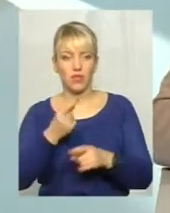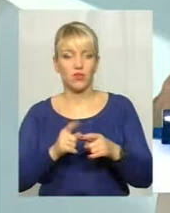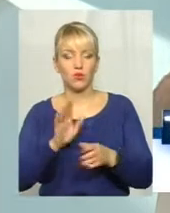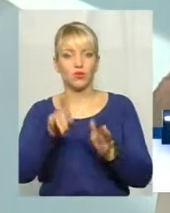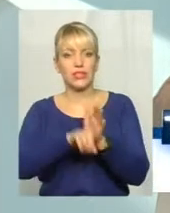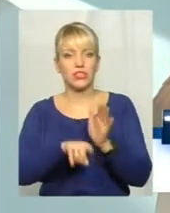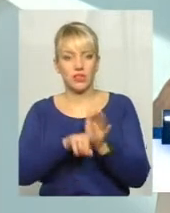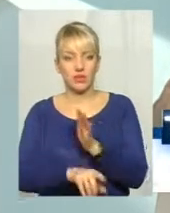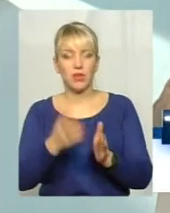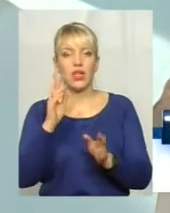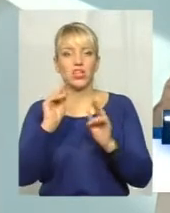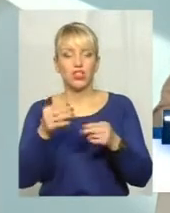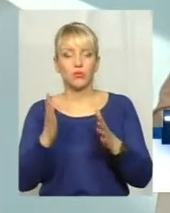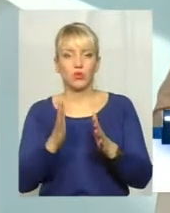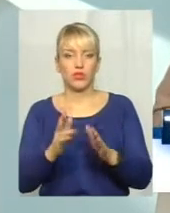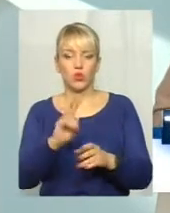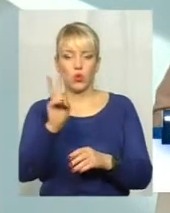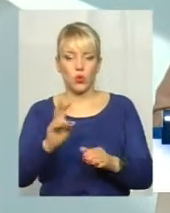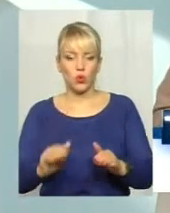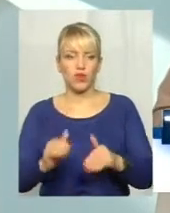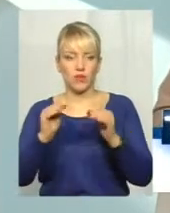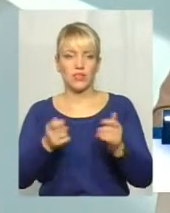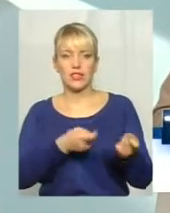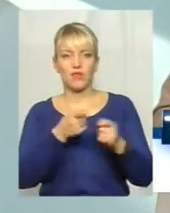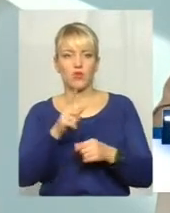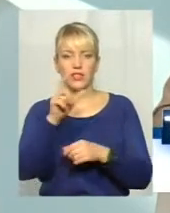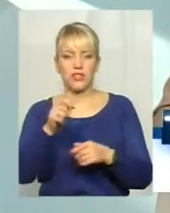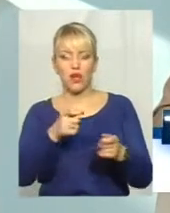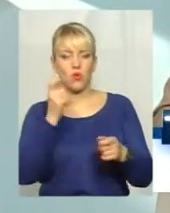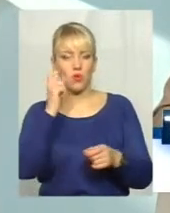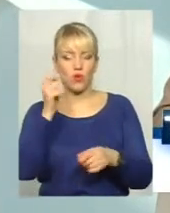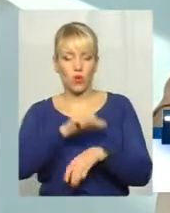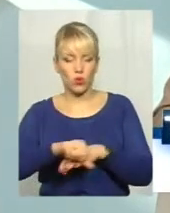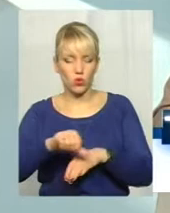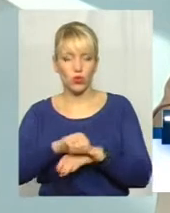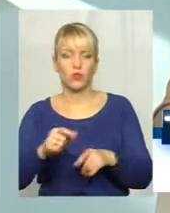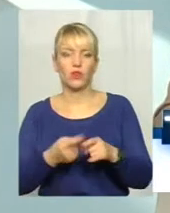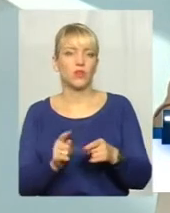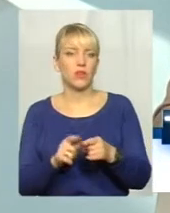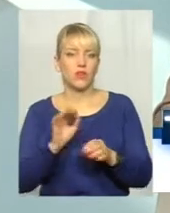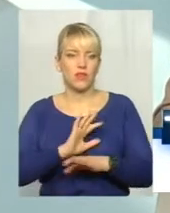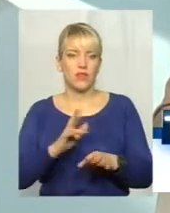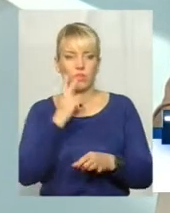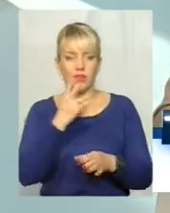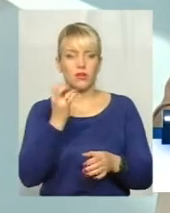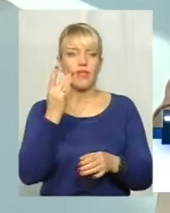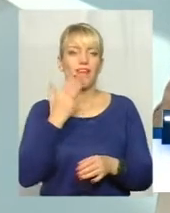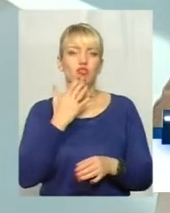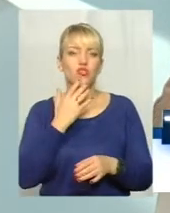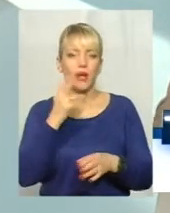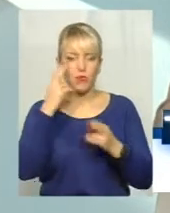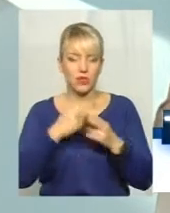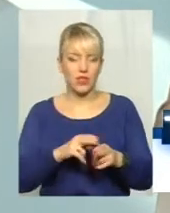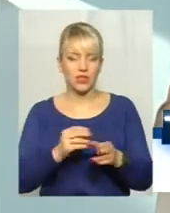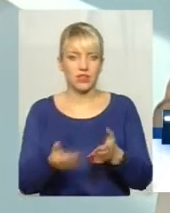дешевшими. Як тільки курс долара високий, завозити за кордону щось не так вигідно. Ми бачимо ціни на іноземну техніку, наприклад, так. Вона одразу зростає. Якщо